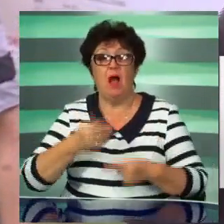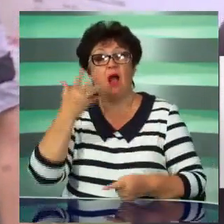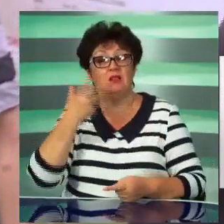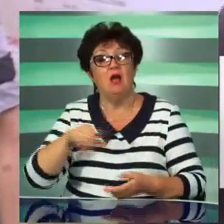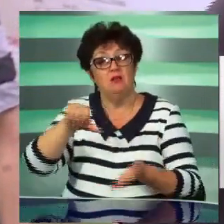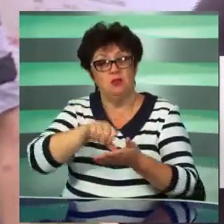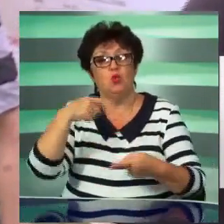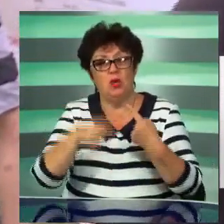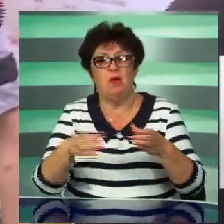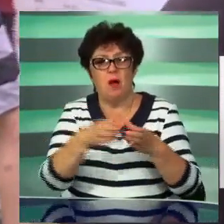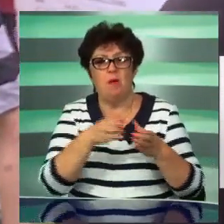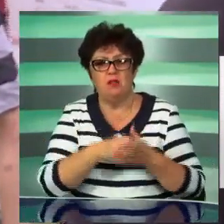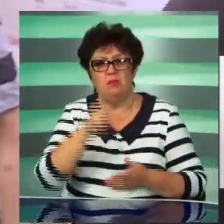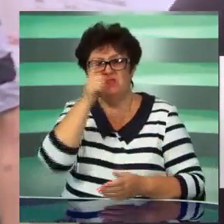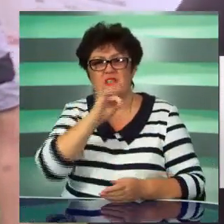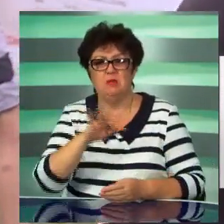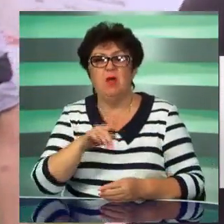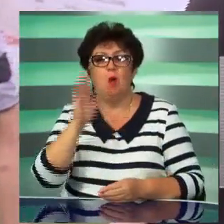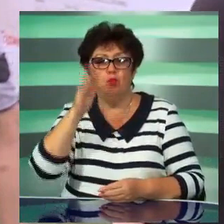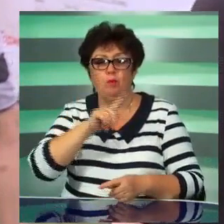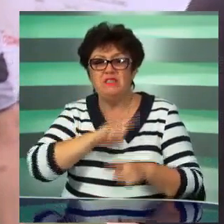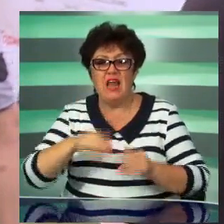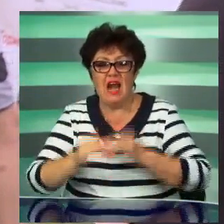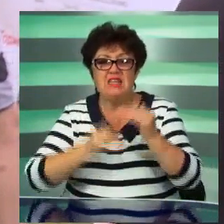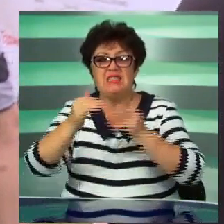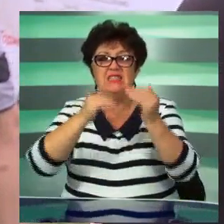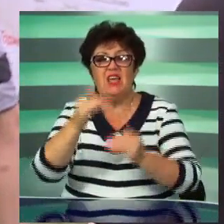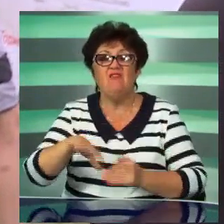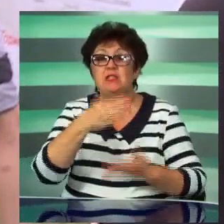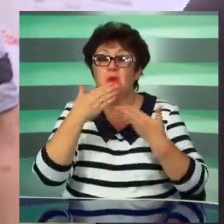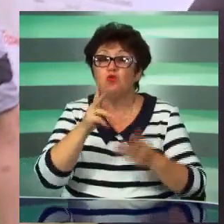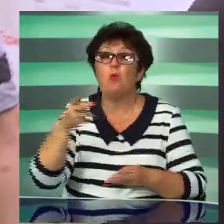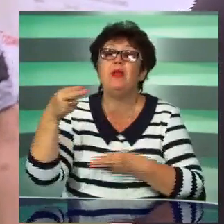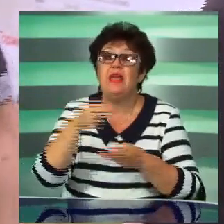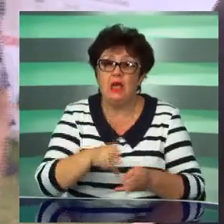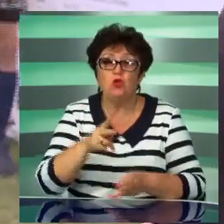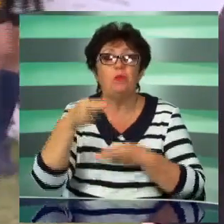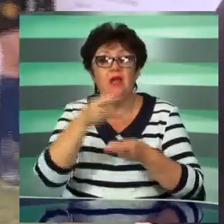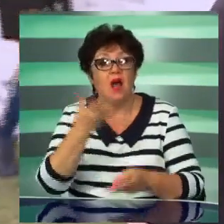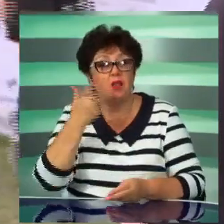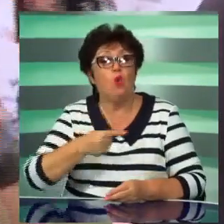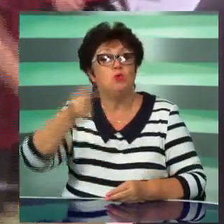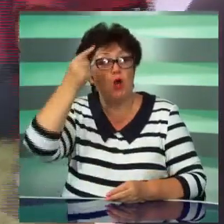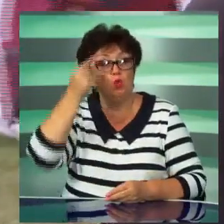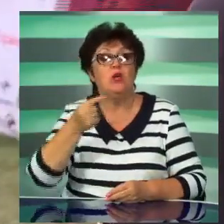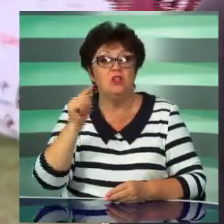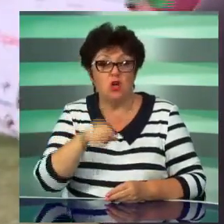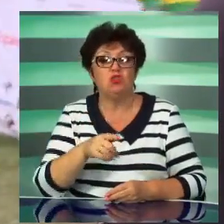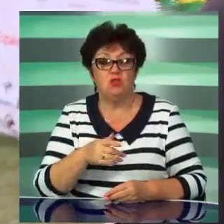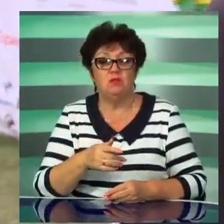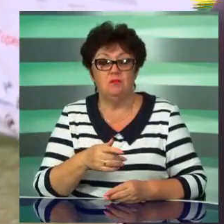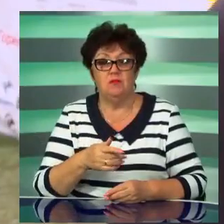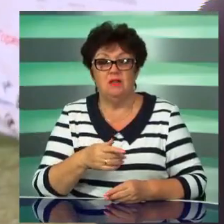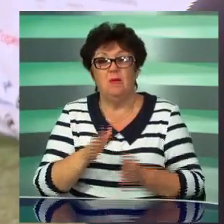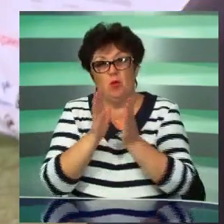играть здесь с такими командами. Ну, я думаю, они быстрее расти. Поэтому все спрашивают, то приедет, когда узнают, то приезжают. Даже многие говорят, поставьте нас специально